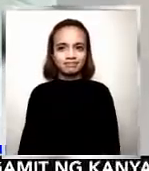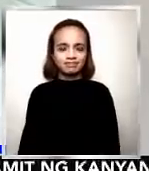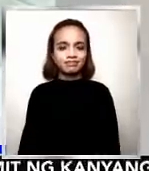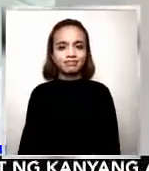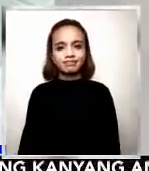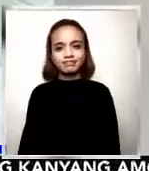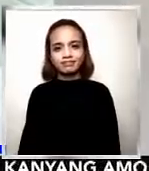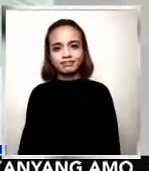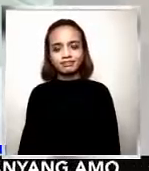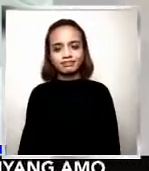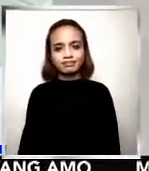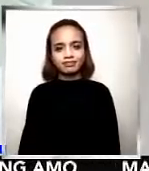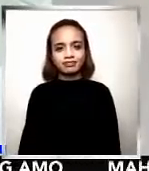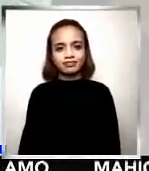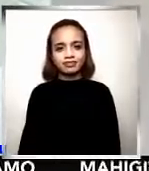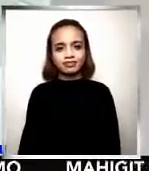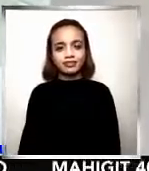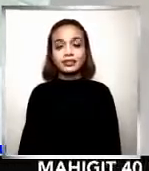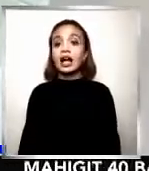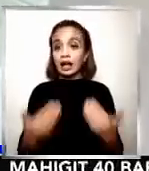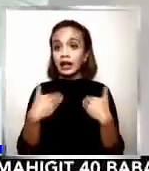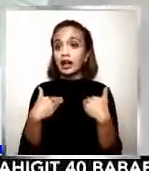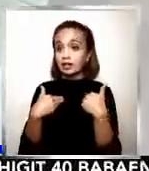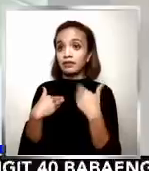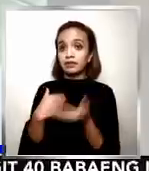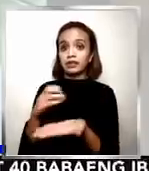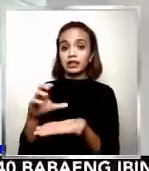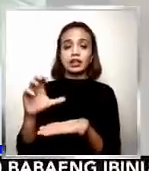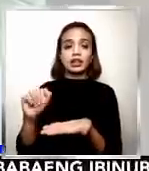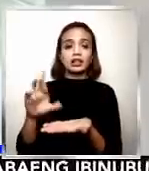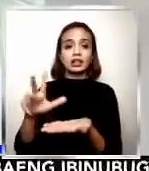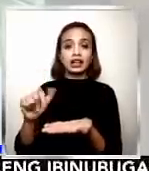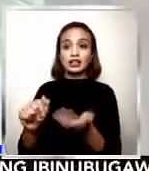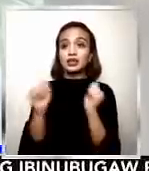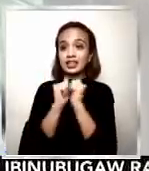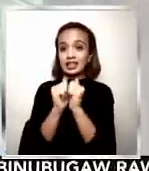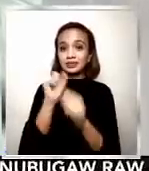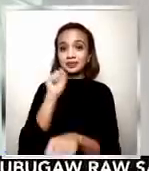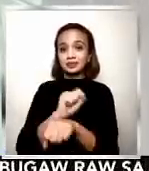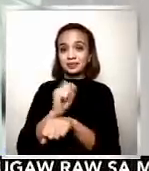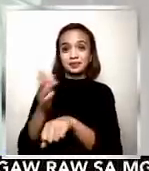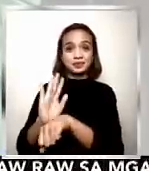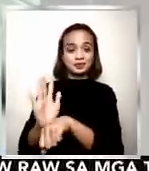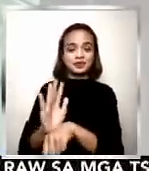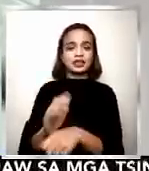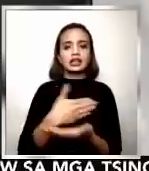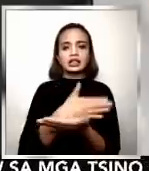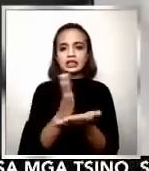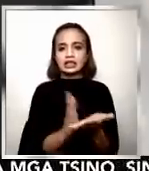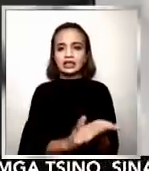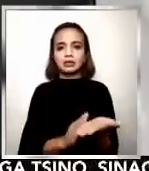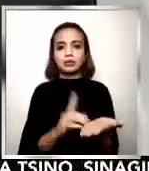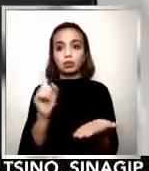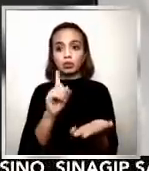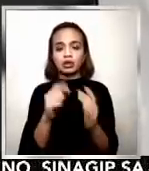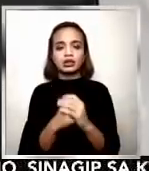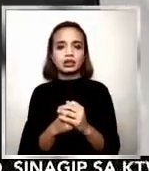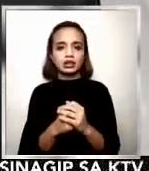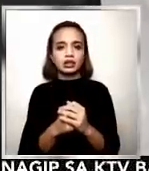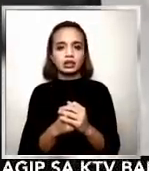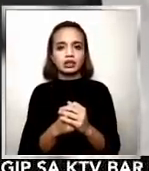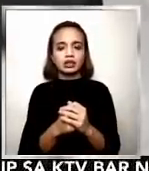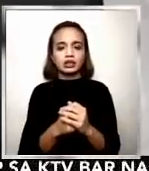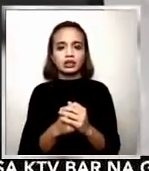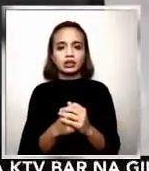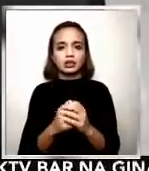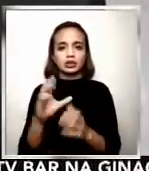Present din ang mga kasama ni Carla sa To Have and To Hold, pati na ang ilang cast ng pinagbibidahang series ni Tom na The World